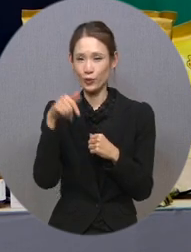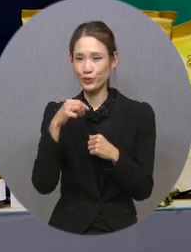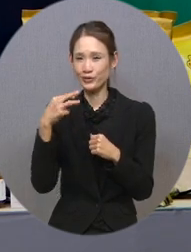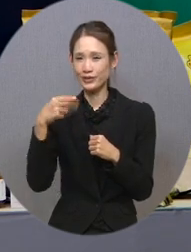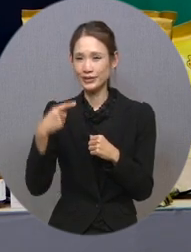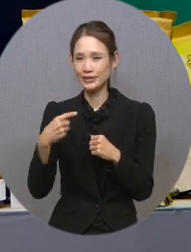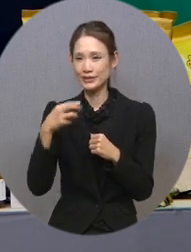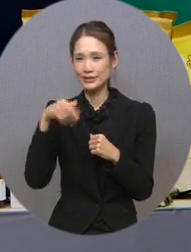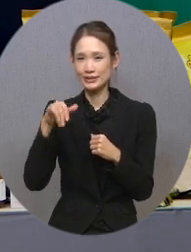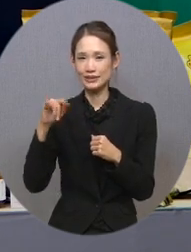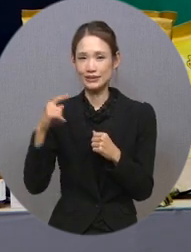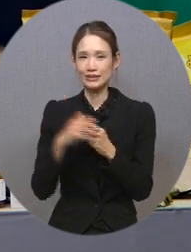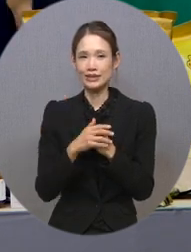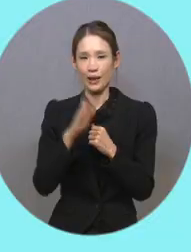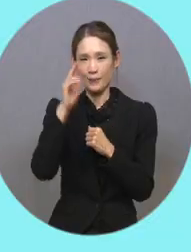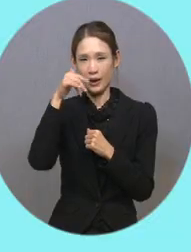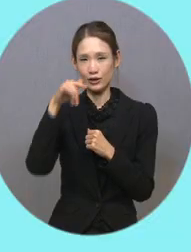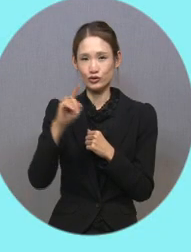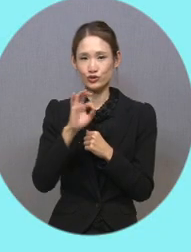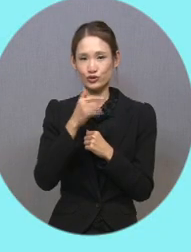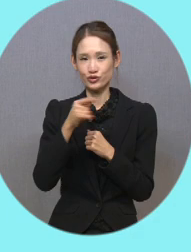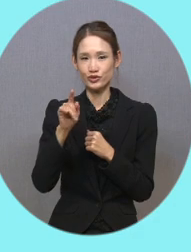치즈 박충남 대표님이십니다.